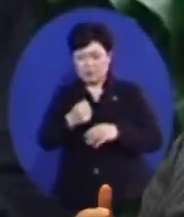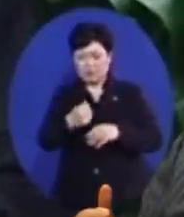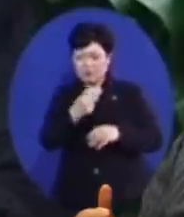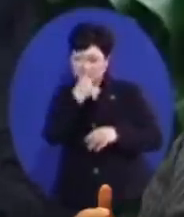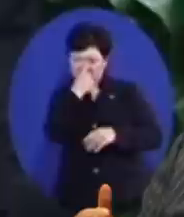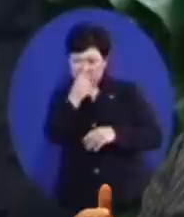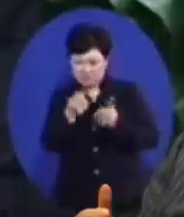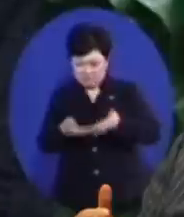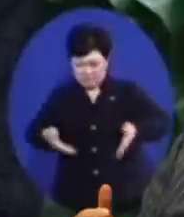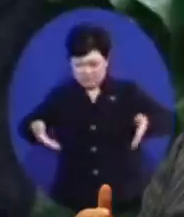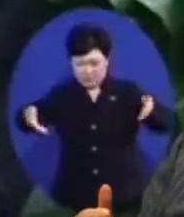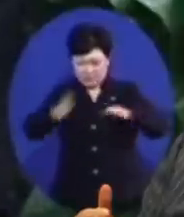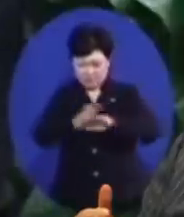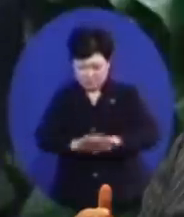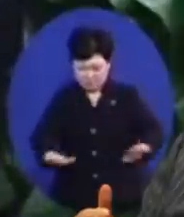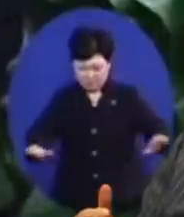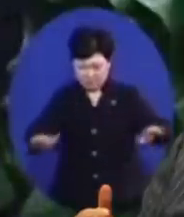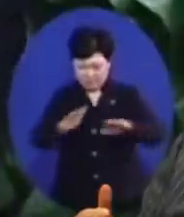둥지에다 깝니다.